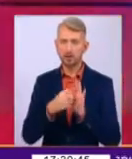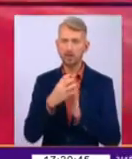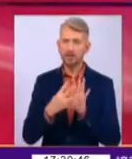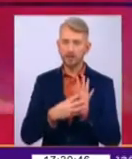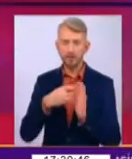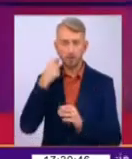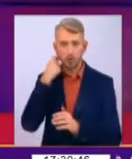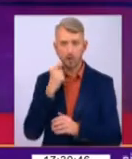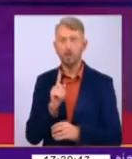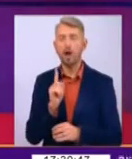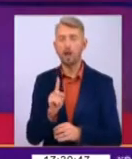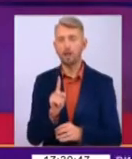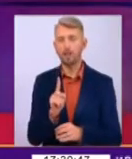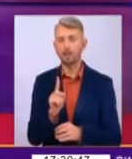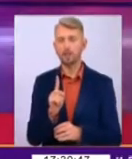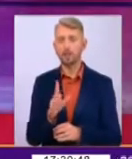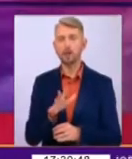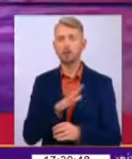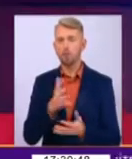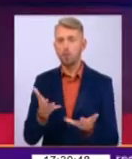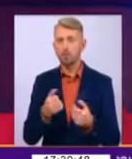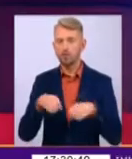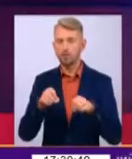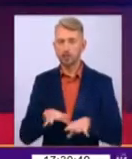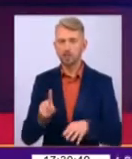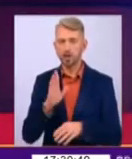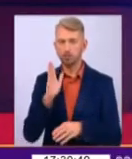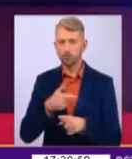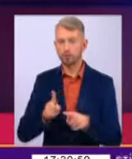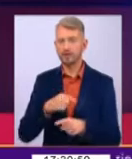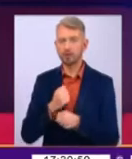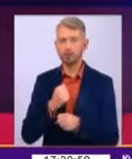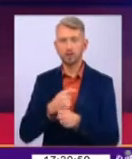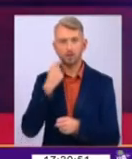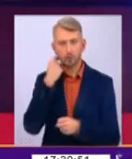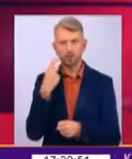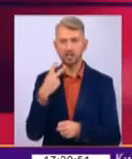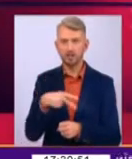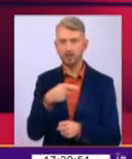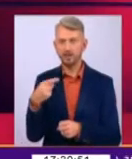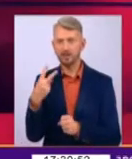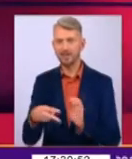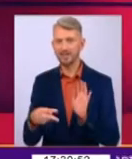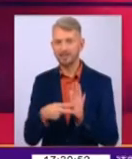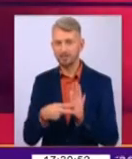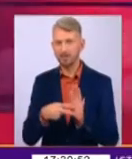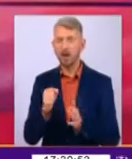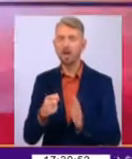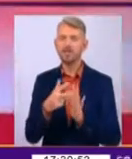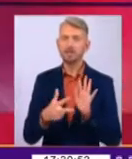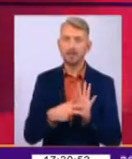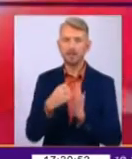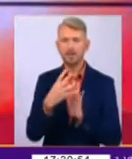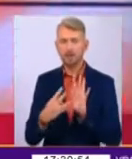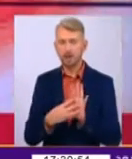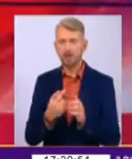18-19 років, але було прийнято рішення, що буду це робити в возрасті 20-27, а